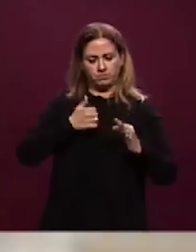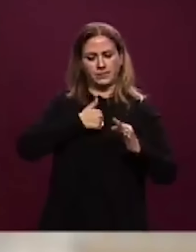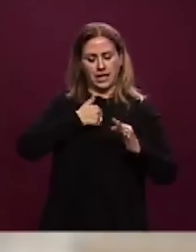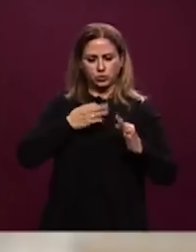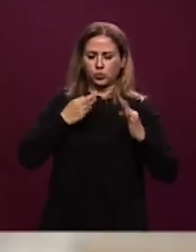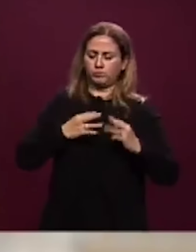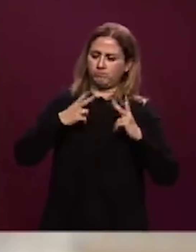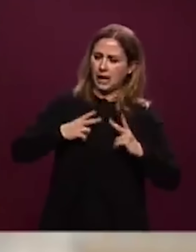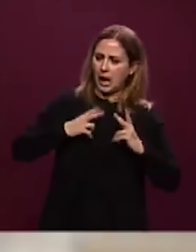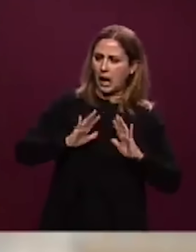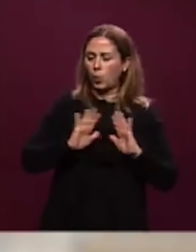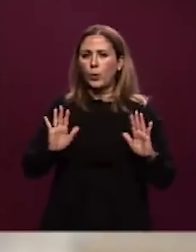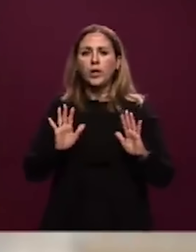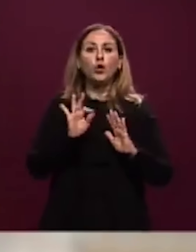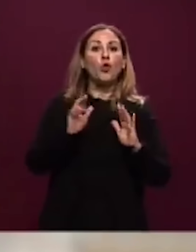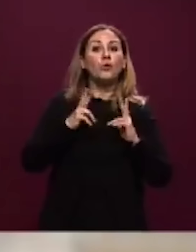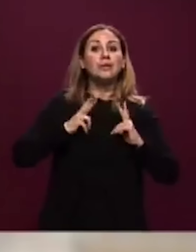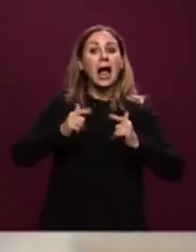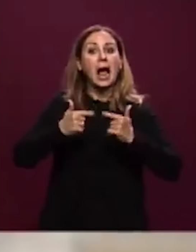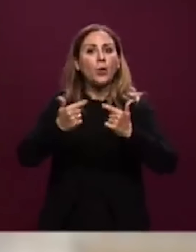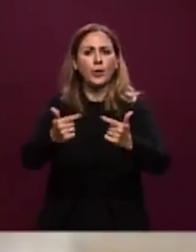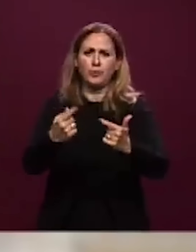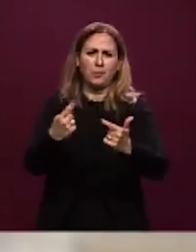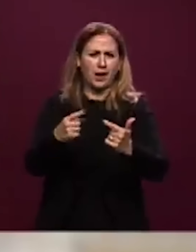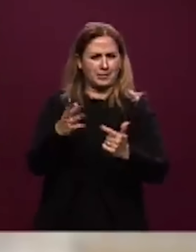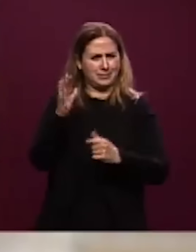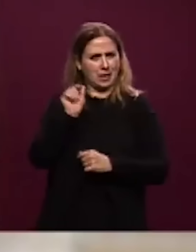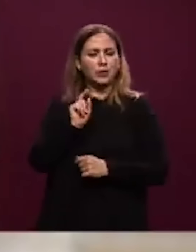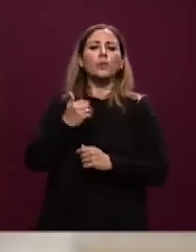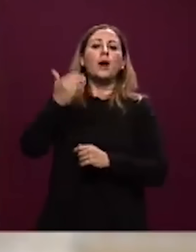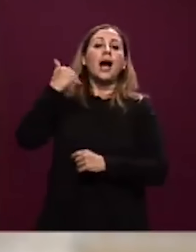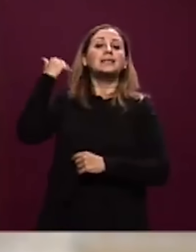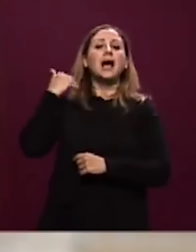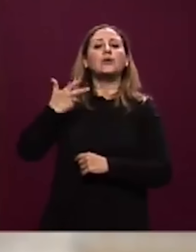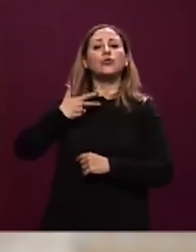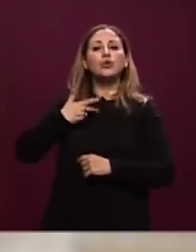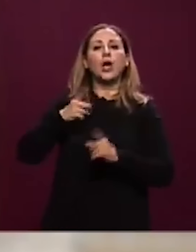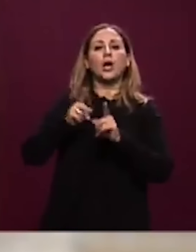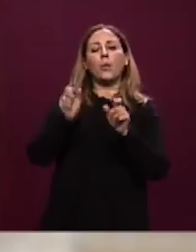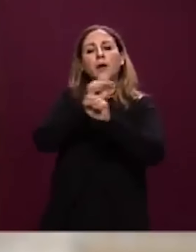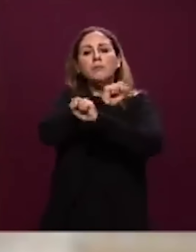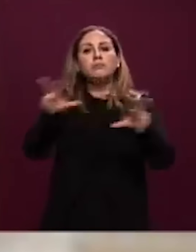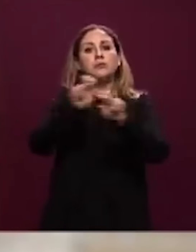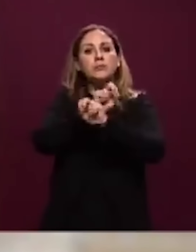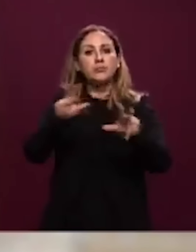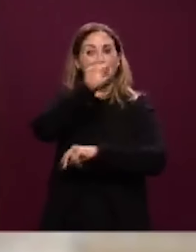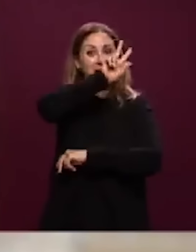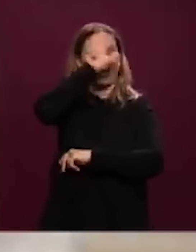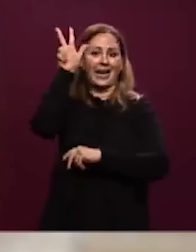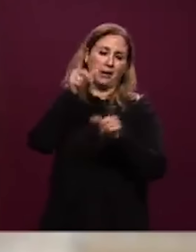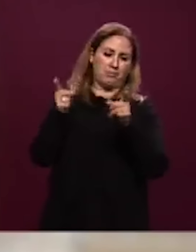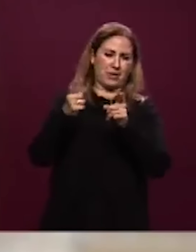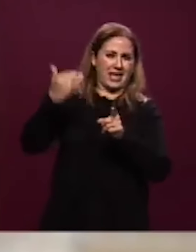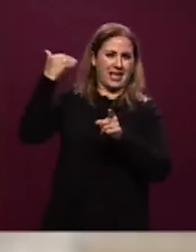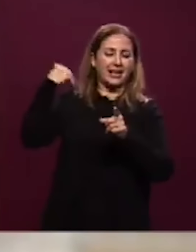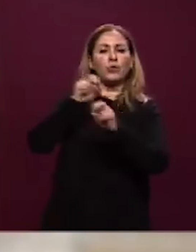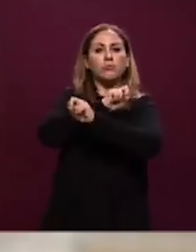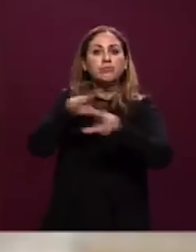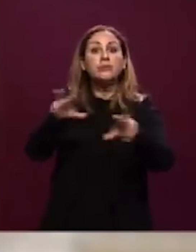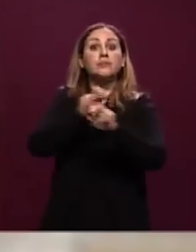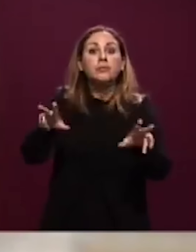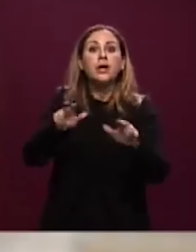ci venivano raccontate dai bollettini regi e tramite la propaganda ci raccontavano un mondo che non esisteva e